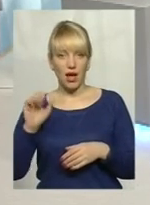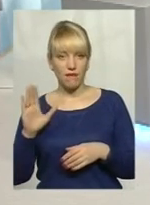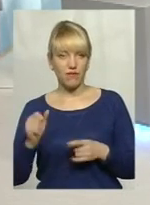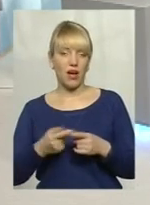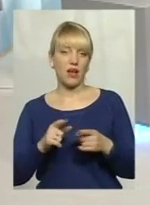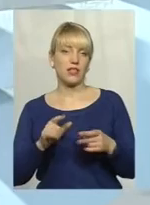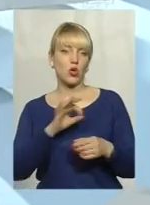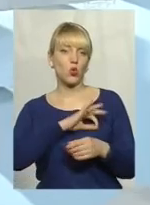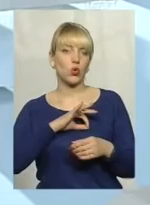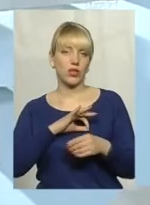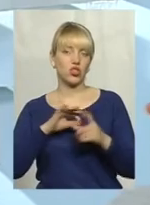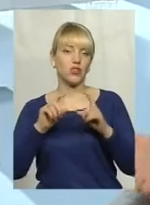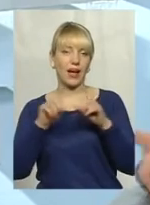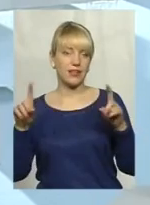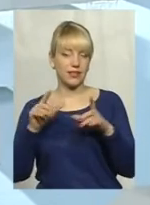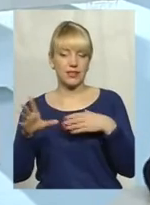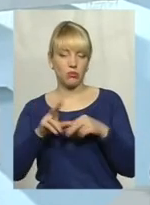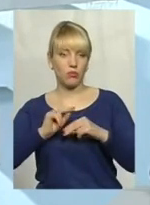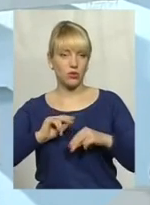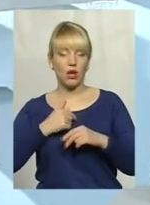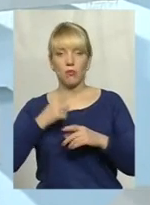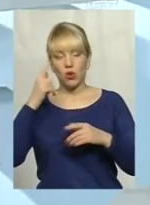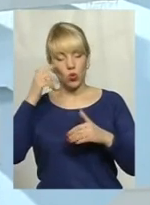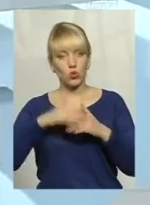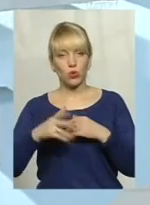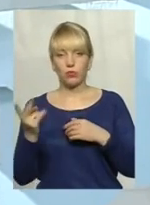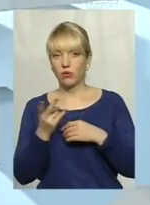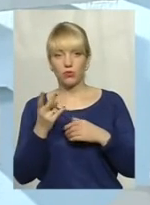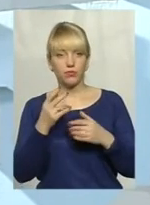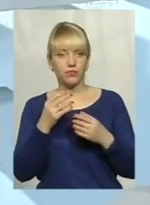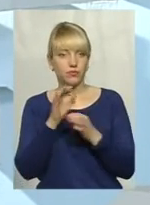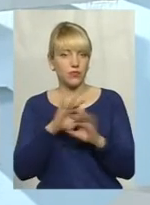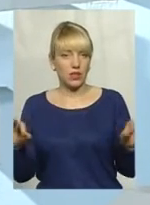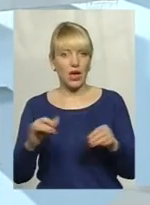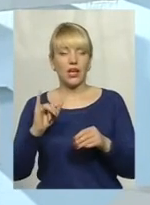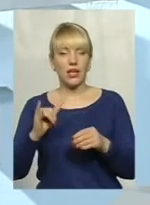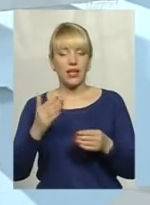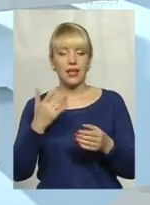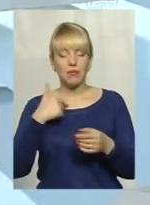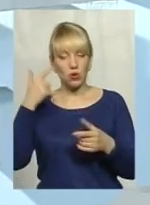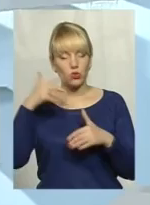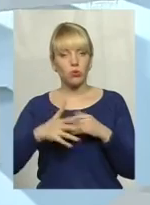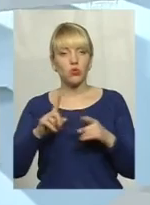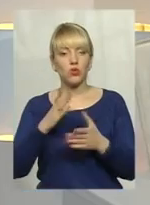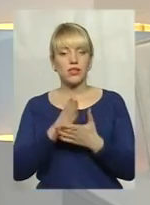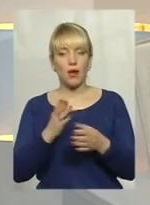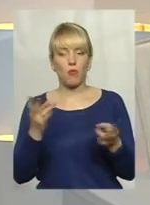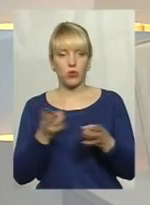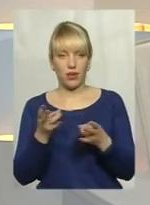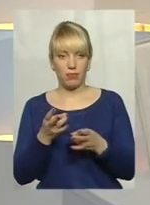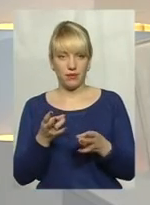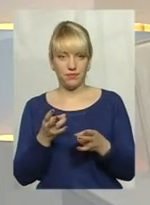гарно співпрацюємо і, ну, там розуміємо один одного співслова і розуміємо, що є така потреба, особливо, до речі, в територіальних громадах.